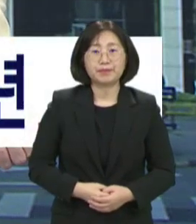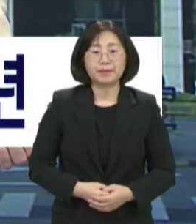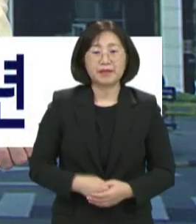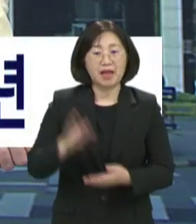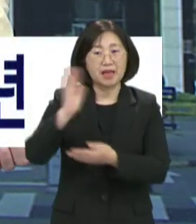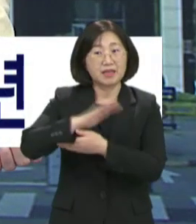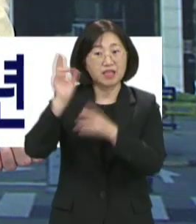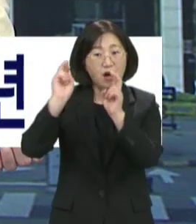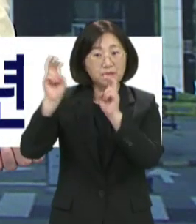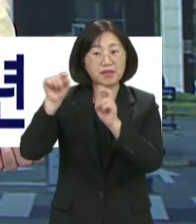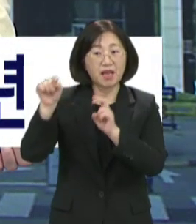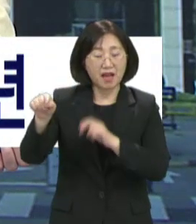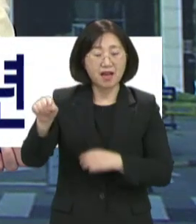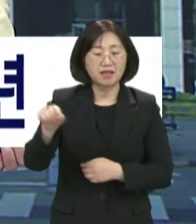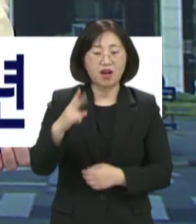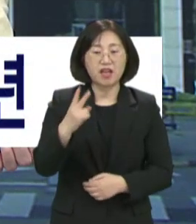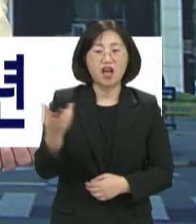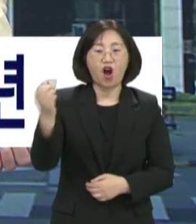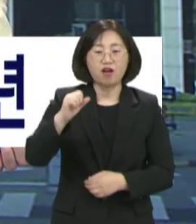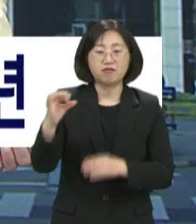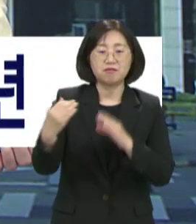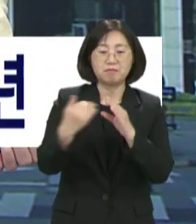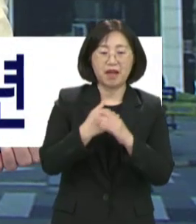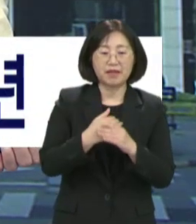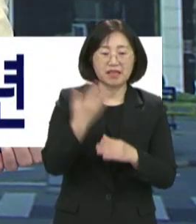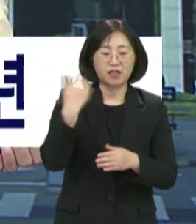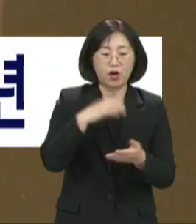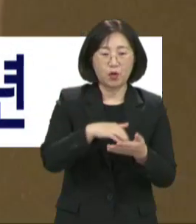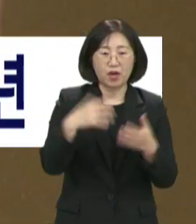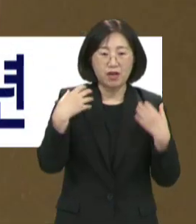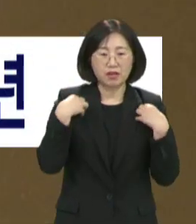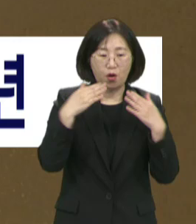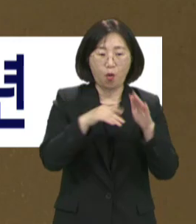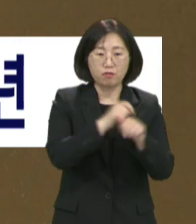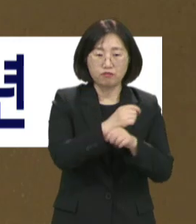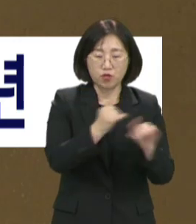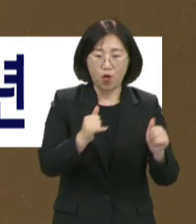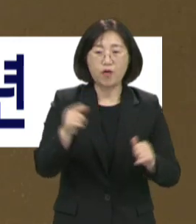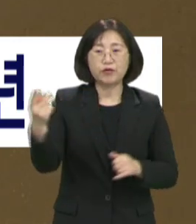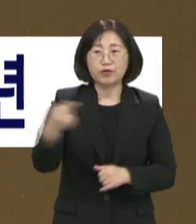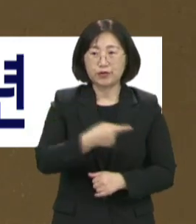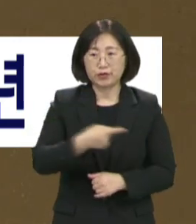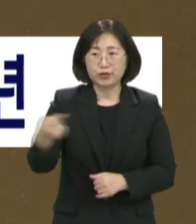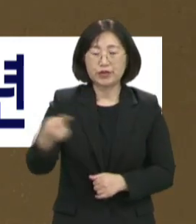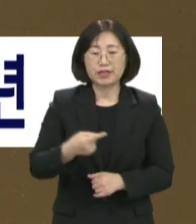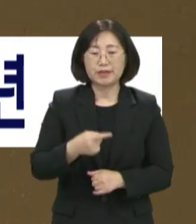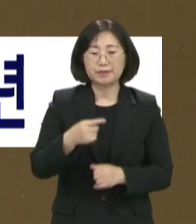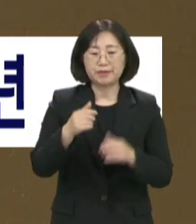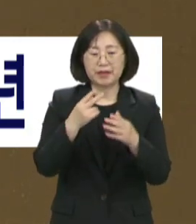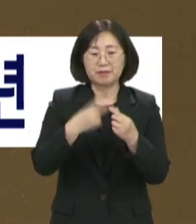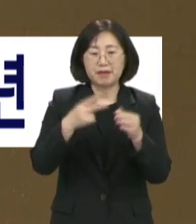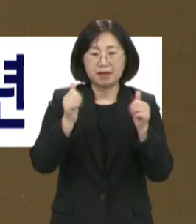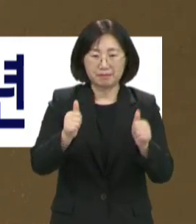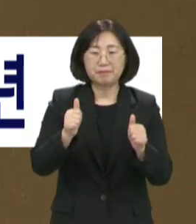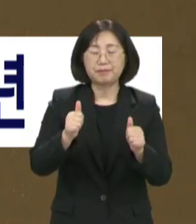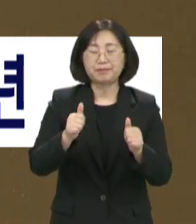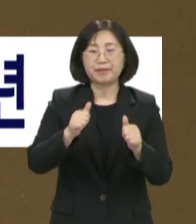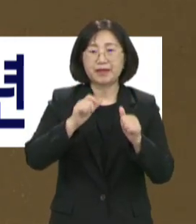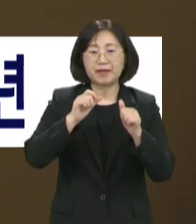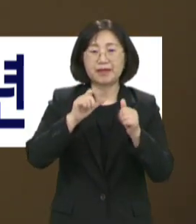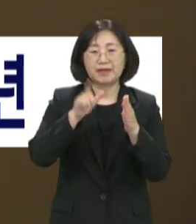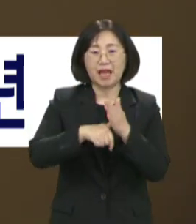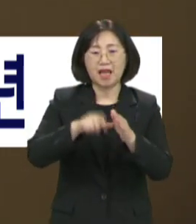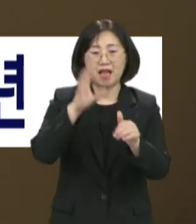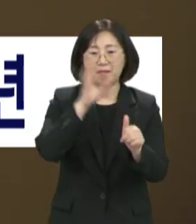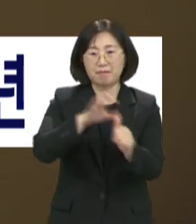인쇄업체 등으로부터 2억여 원을 받은 전통계청 공무원과 뇌물을 준 업체 관계자가 항소심에서도 실형을